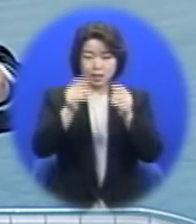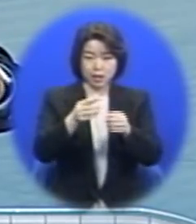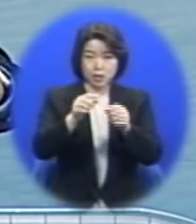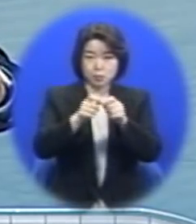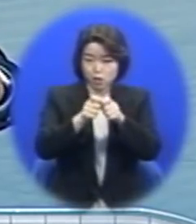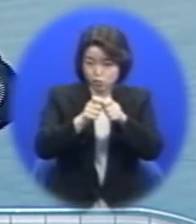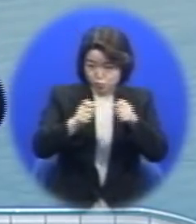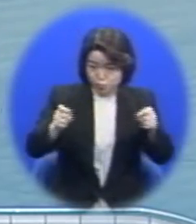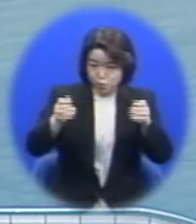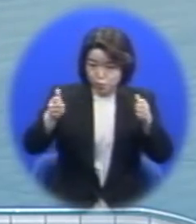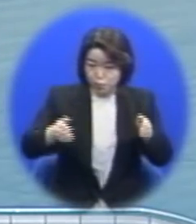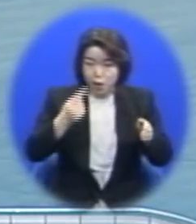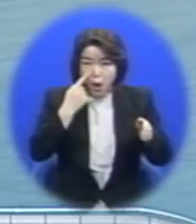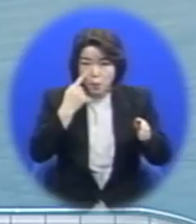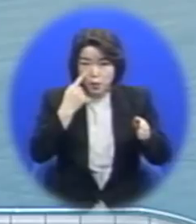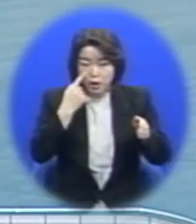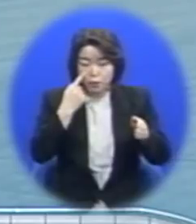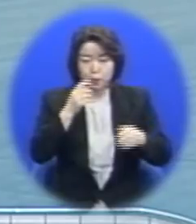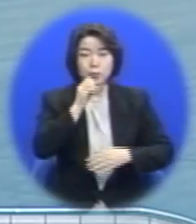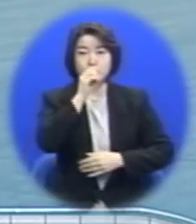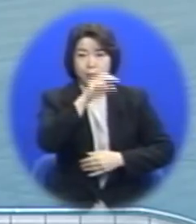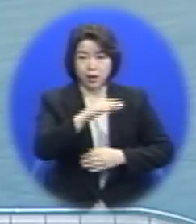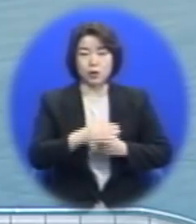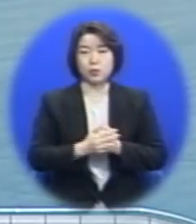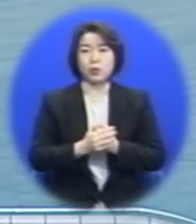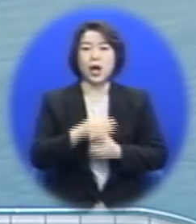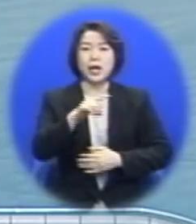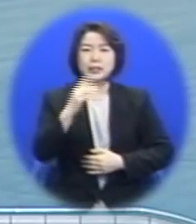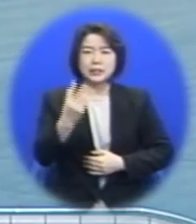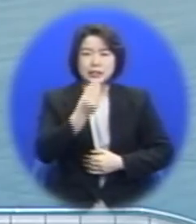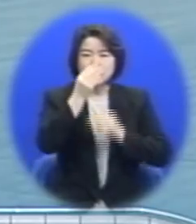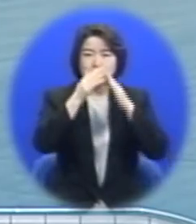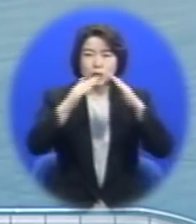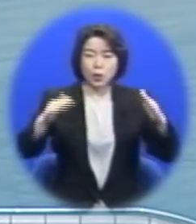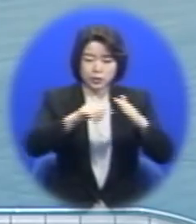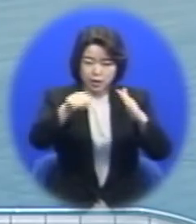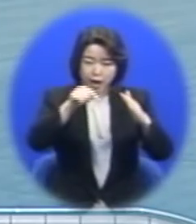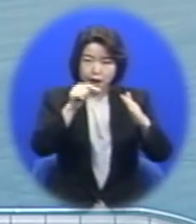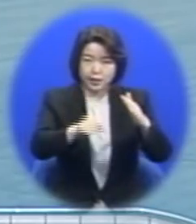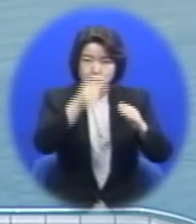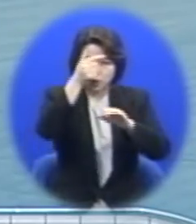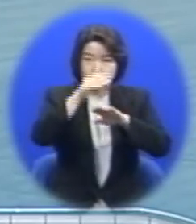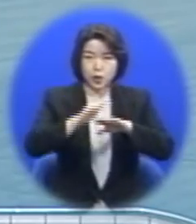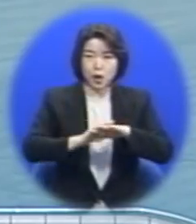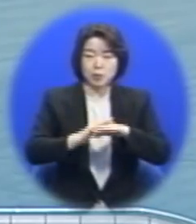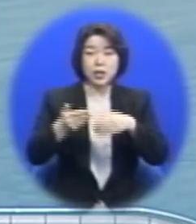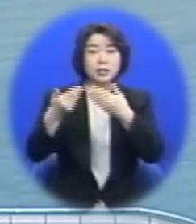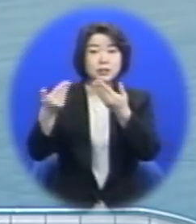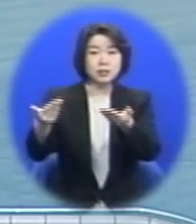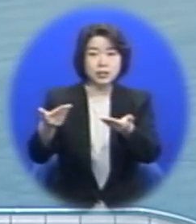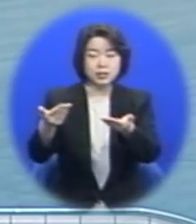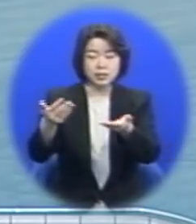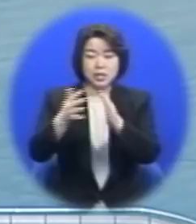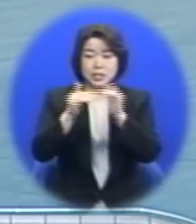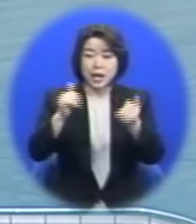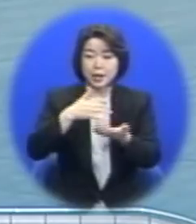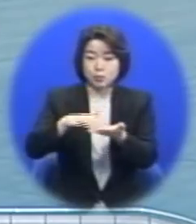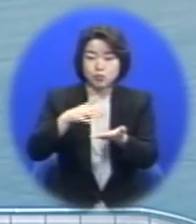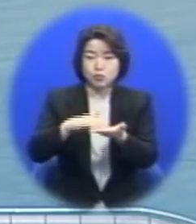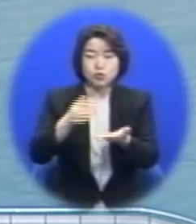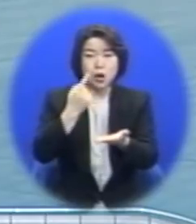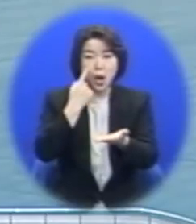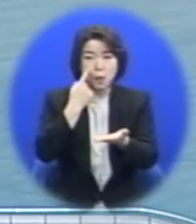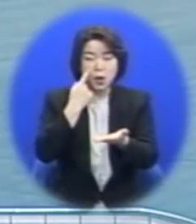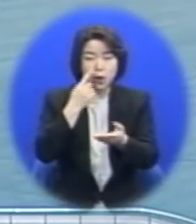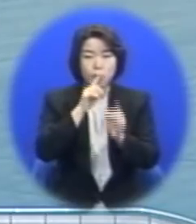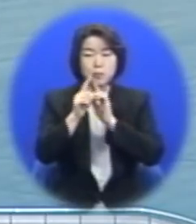정확히 재어보라고 하시면서 그 성전 안에서 예배드리는 자의 수도 다 세어보라, 그런